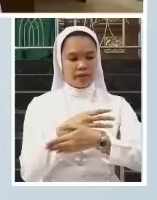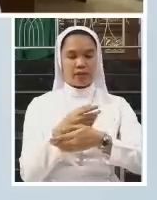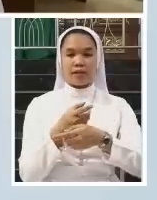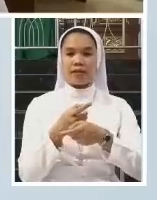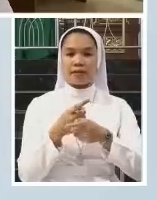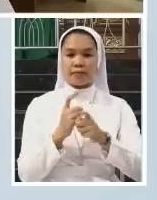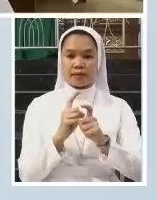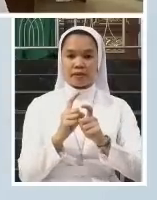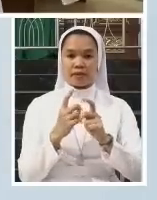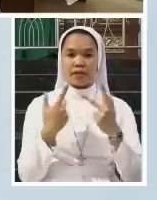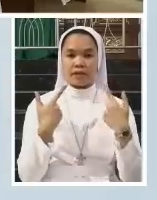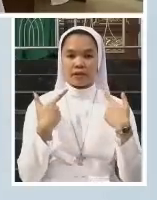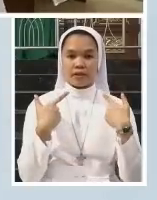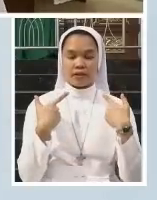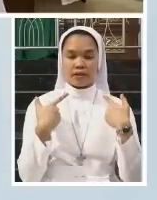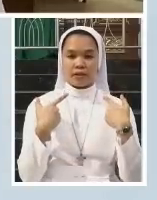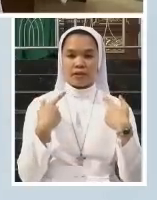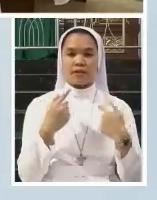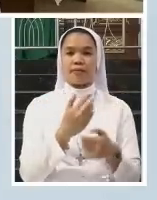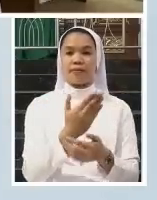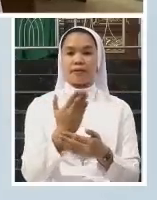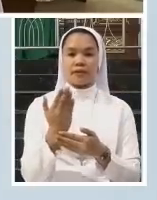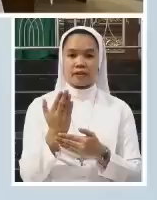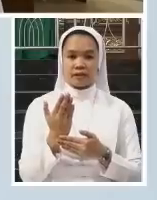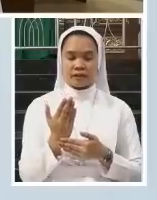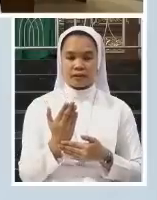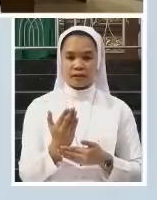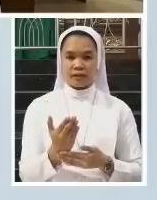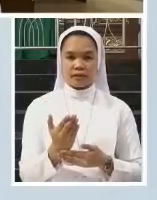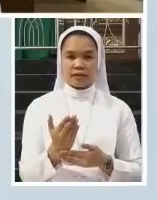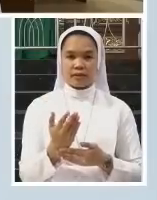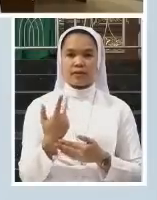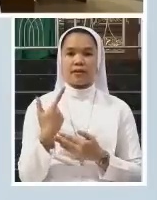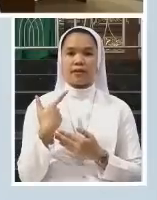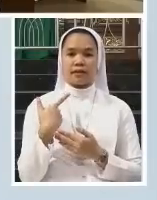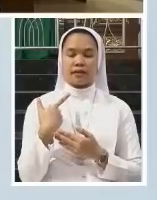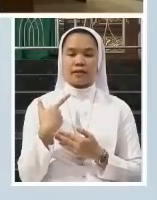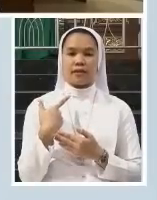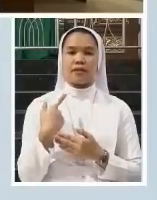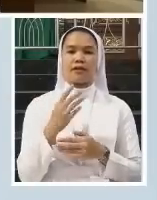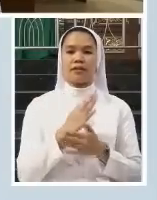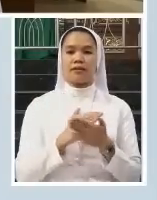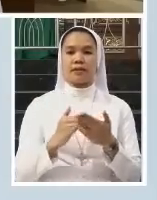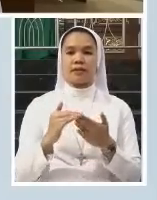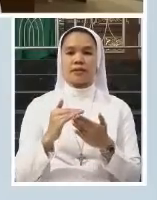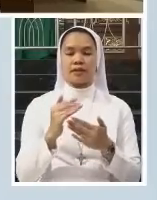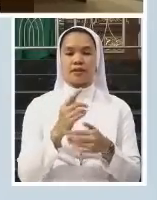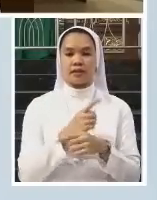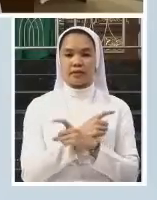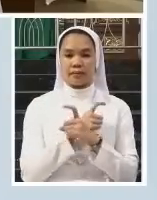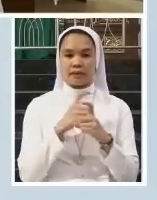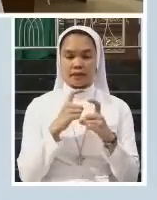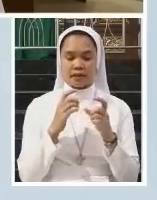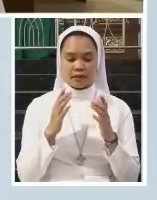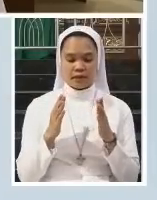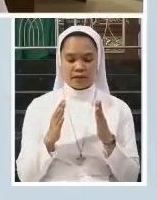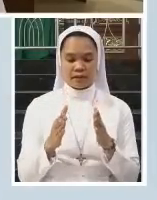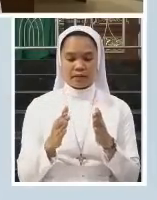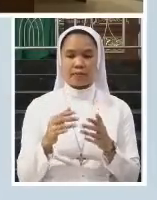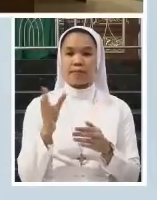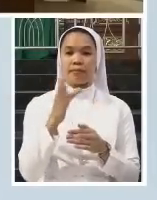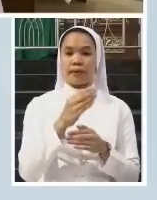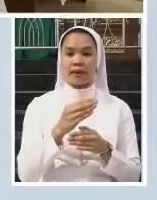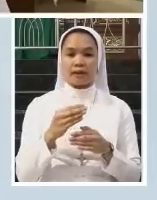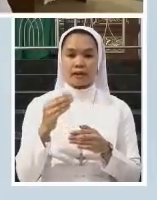Halian karatan na sa indang minana kiyadan na para kasala, asin